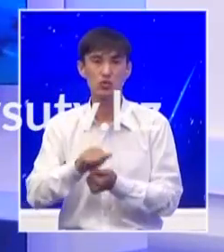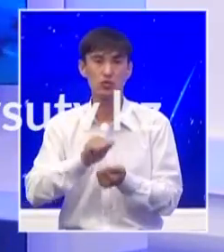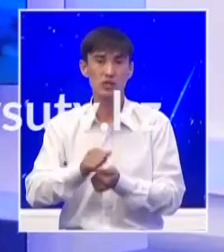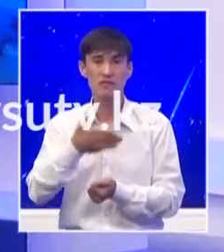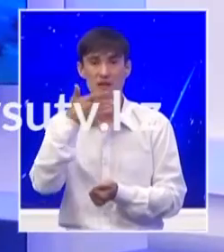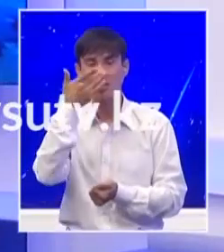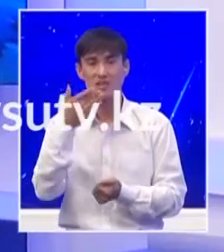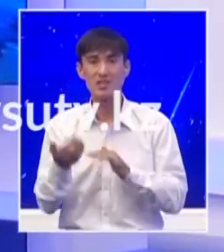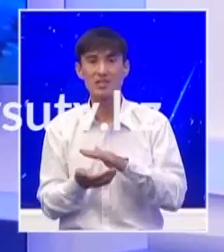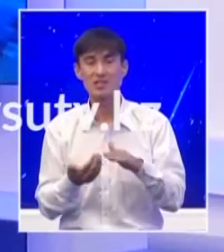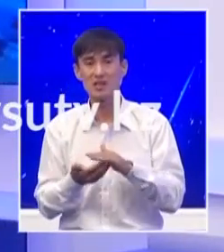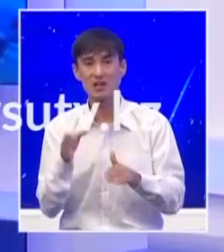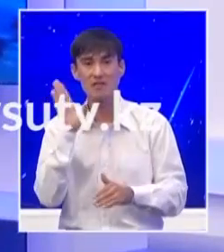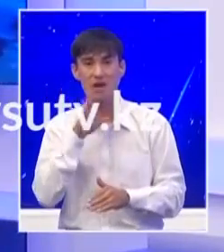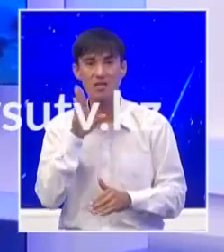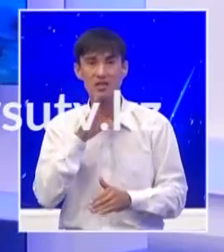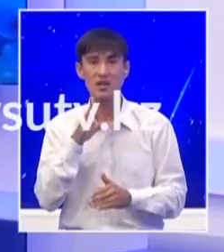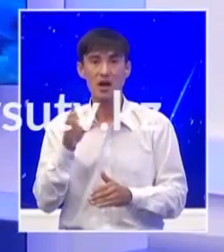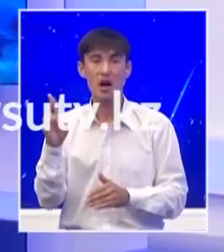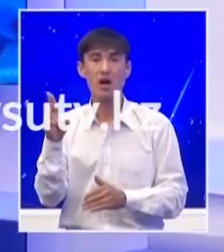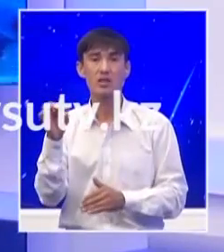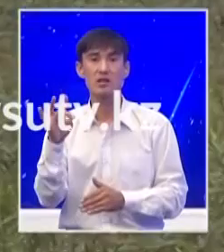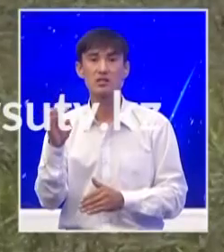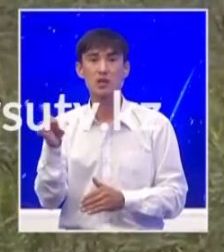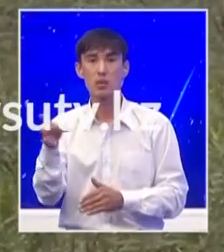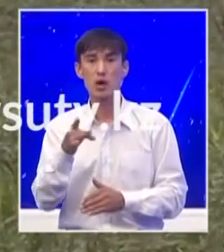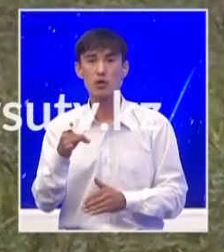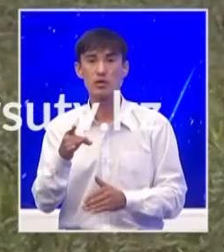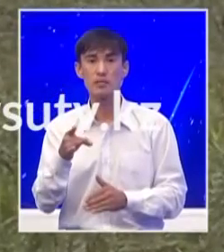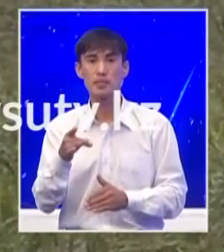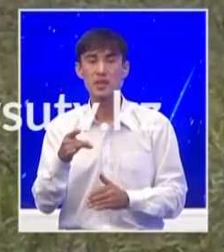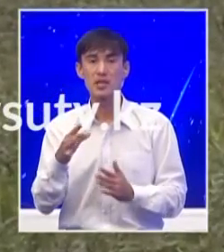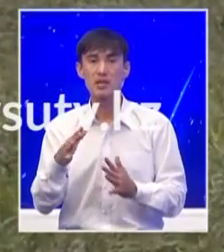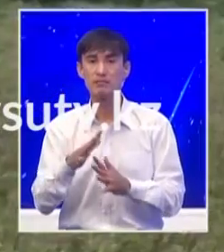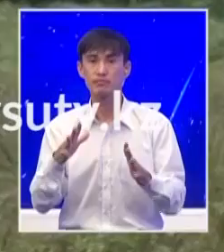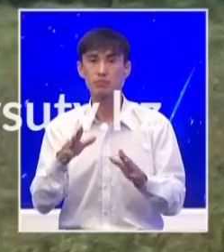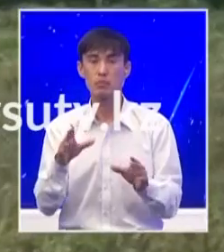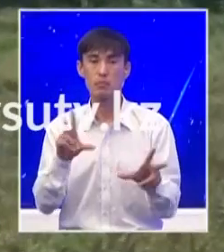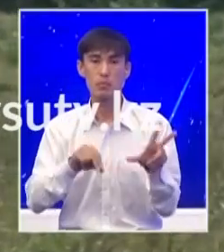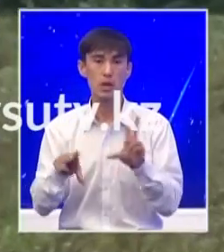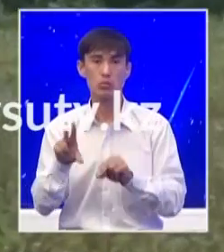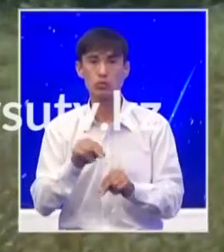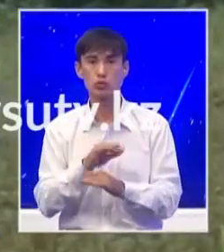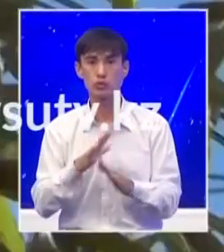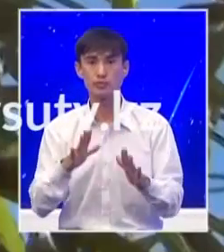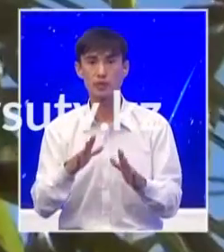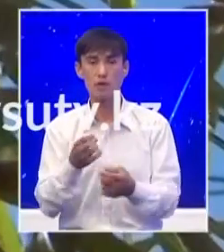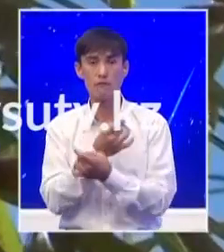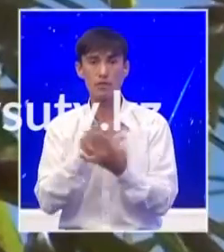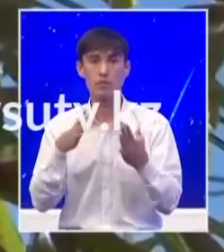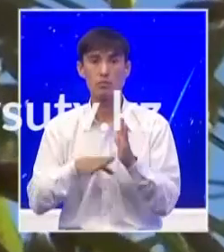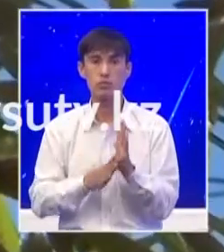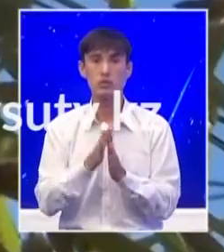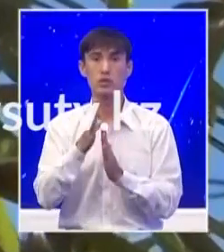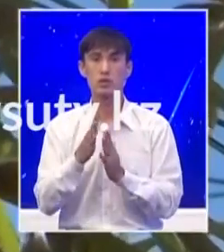недостаток воды. В Каратальском районе ситуация вполне благополучная. Высота и плотность роста кормовых культур позволяет не только создать